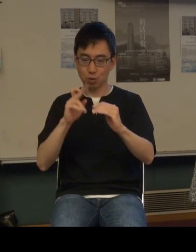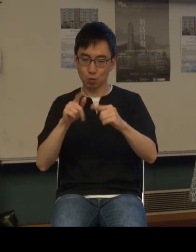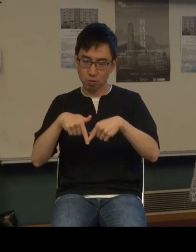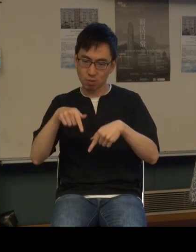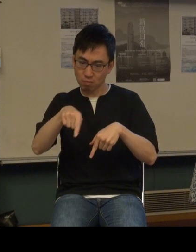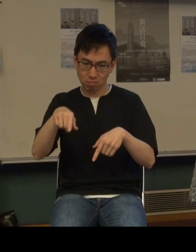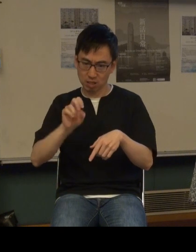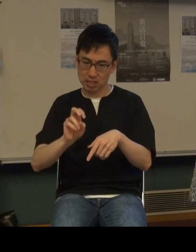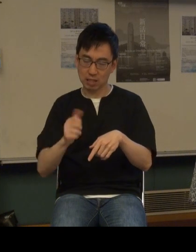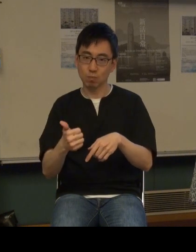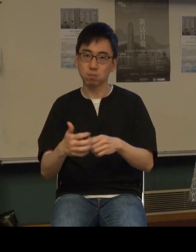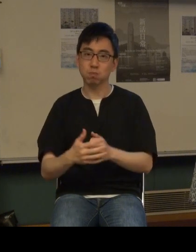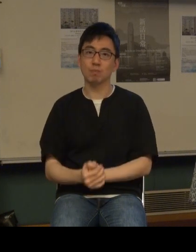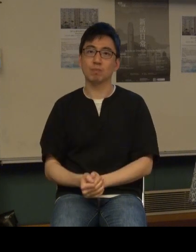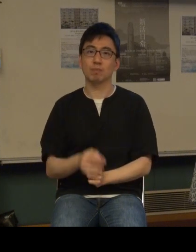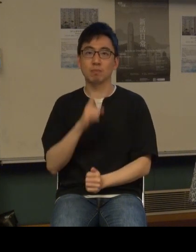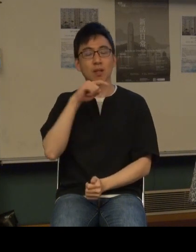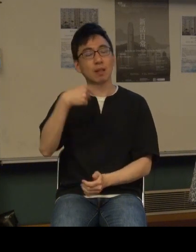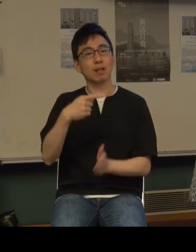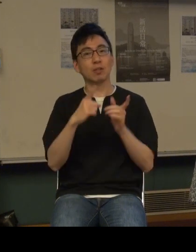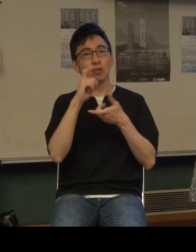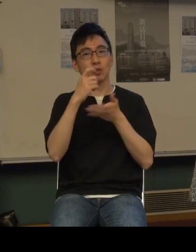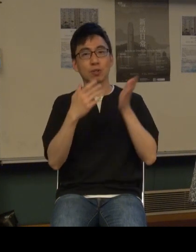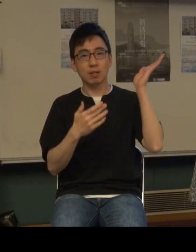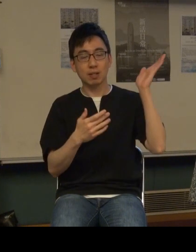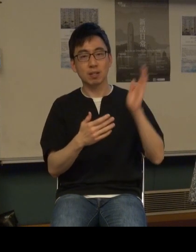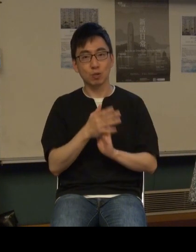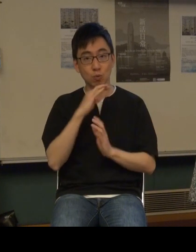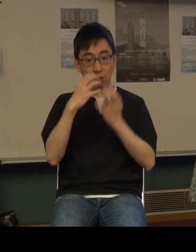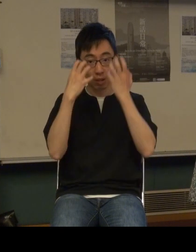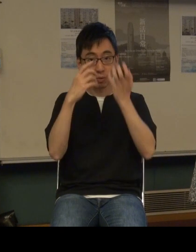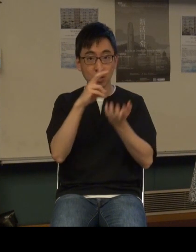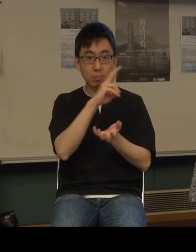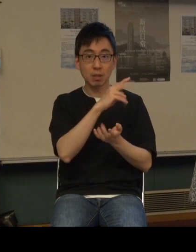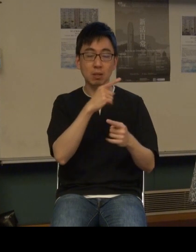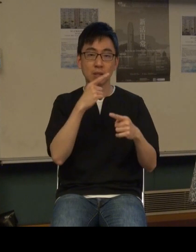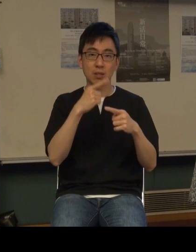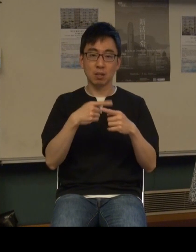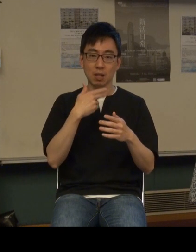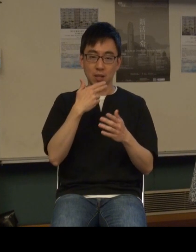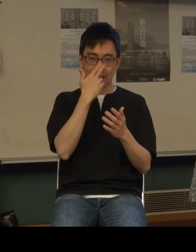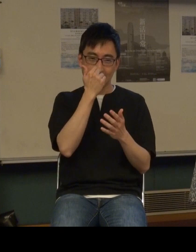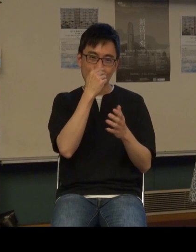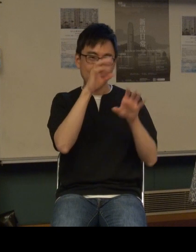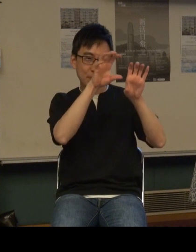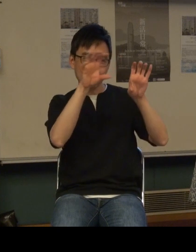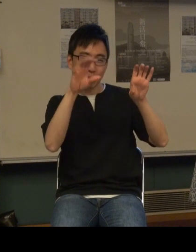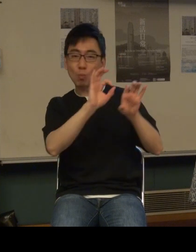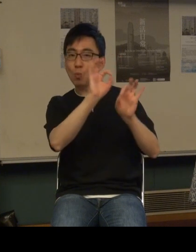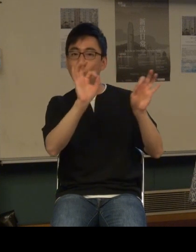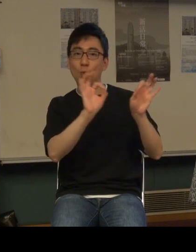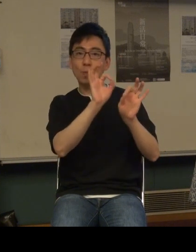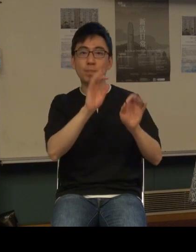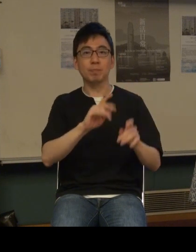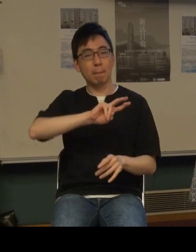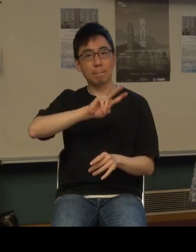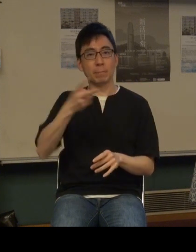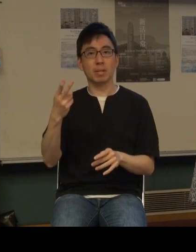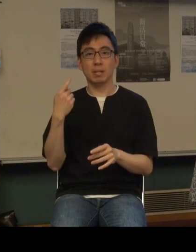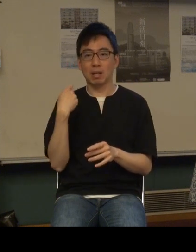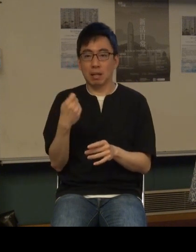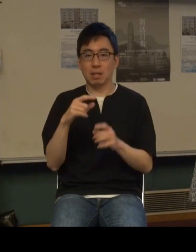另一張相啦，你會見到，如果你留意見到咧，就係話佢冇曬嗰啲裝飾物，佢改為咧用一啲簡單